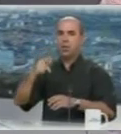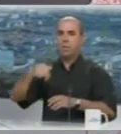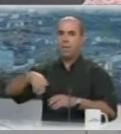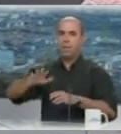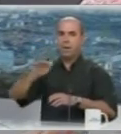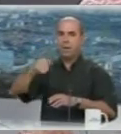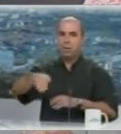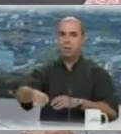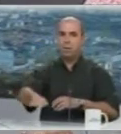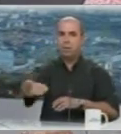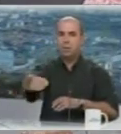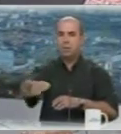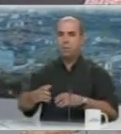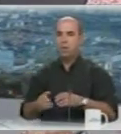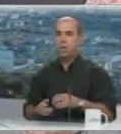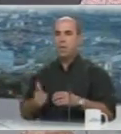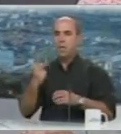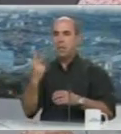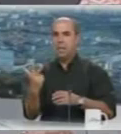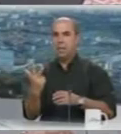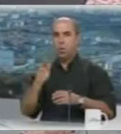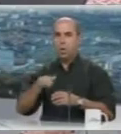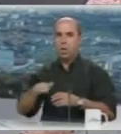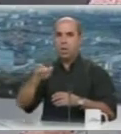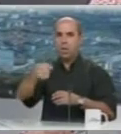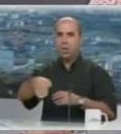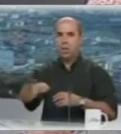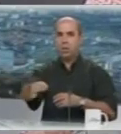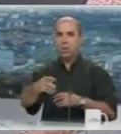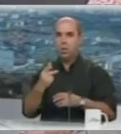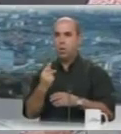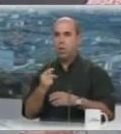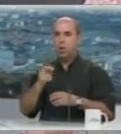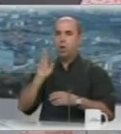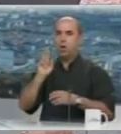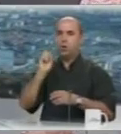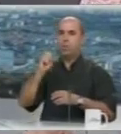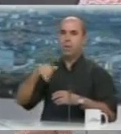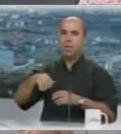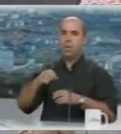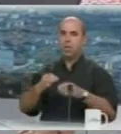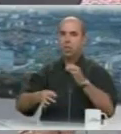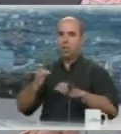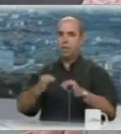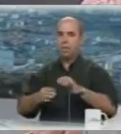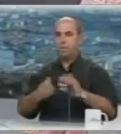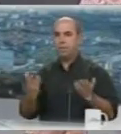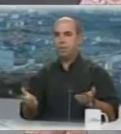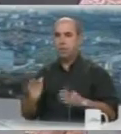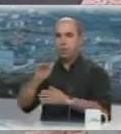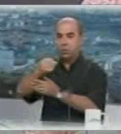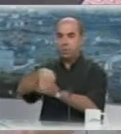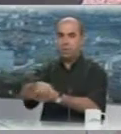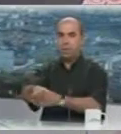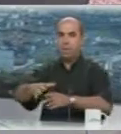كيلومتر، ويتكون من ثلاث أودية، عندنا الواد تاع بالرومي والجر وعندنا تاع الشلف، ويصب طبعا في